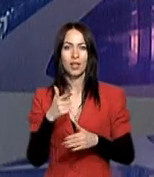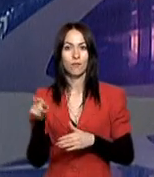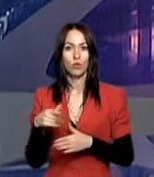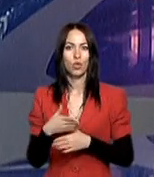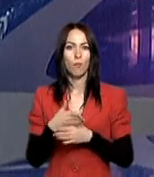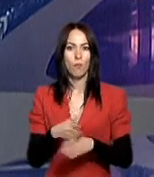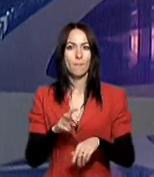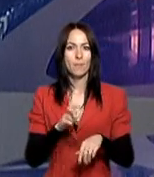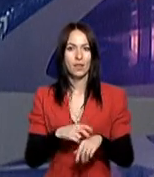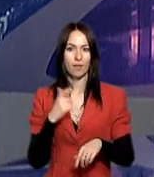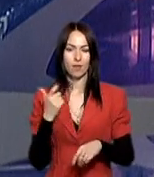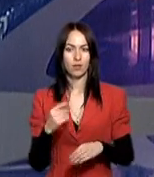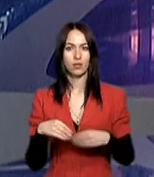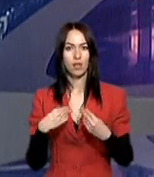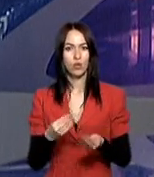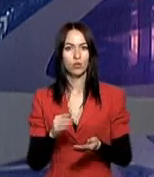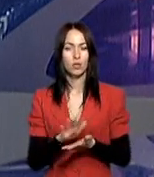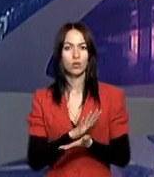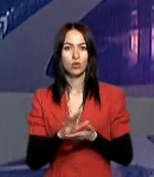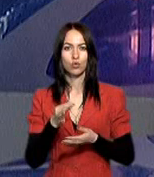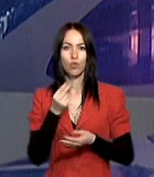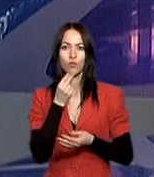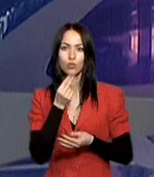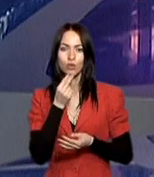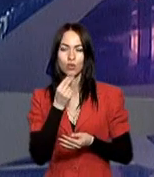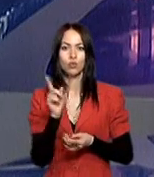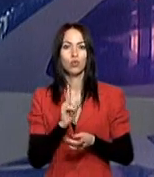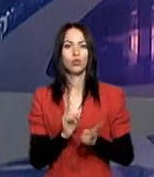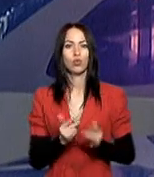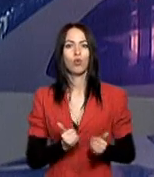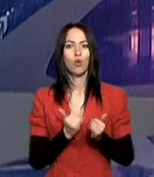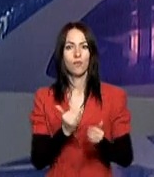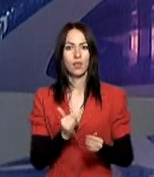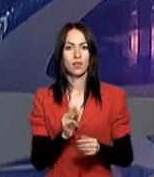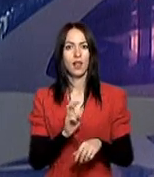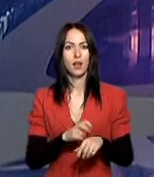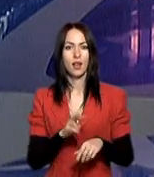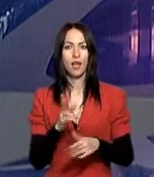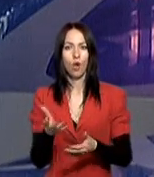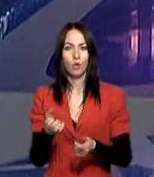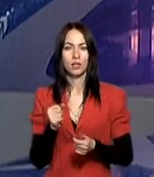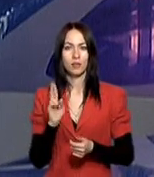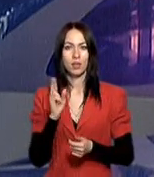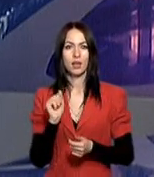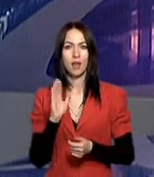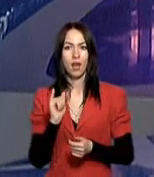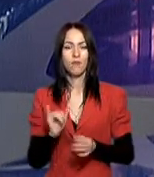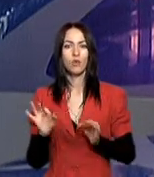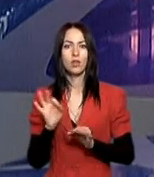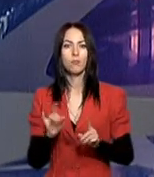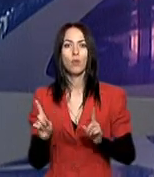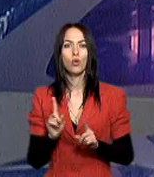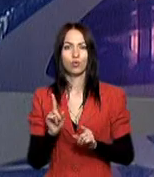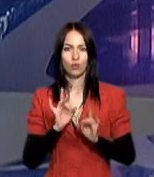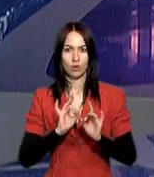Харкові безкоштовною їжею в умовах пандемії. Що готують лікарям, як отримати каву та про що